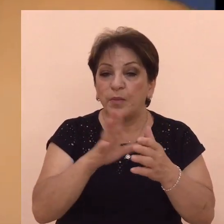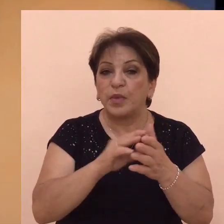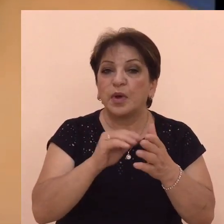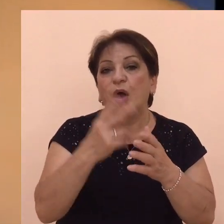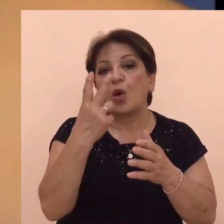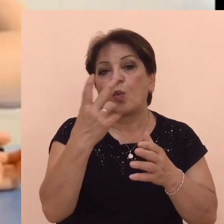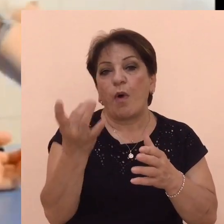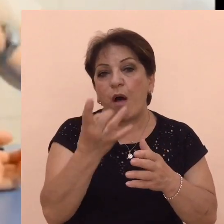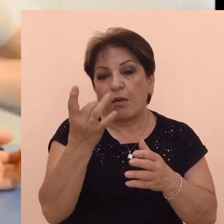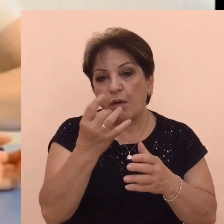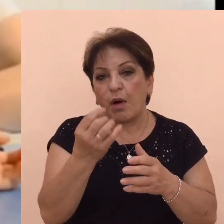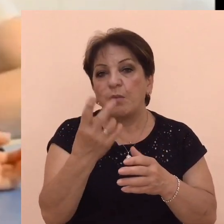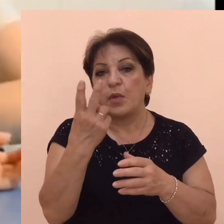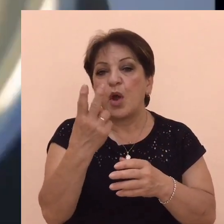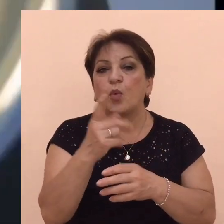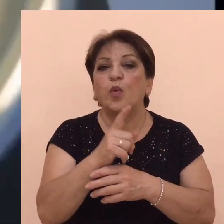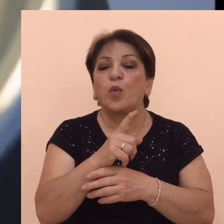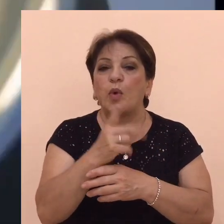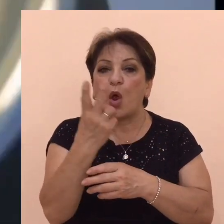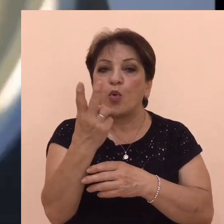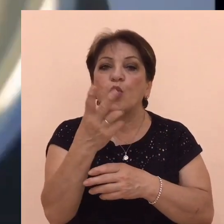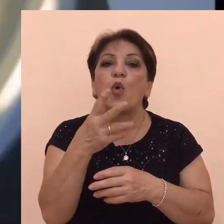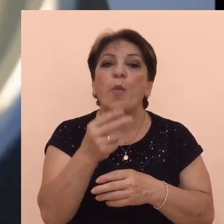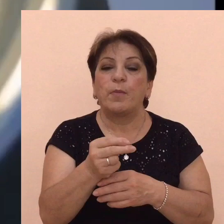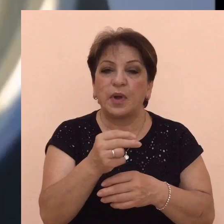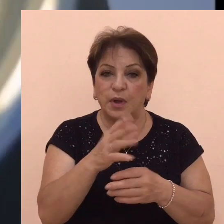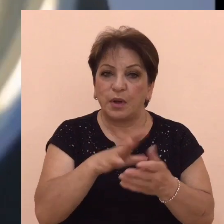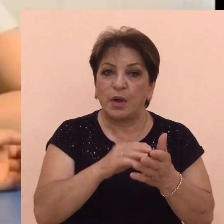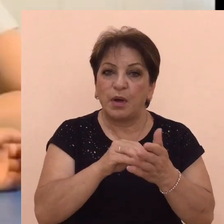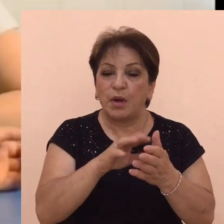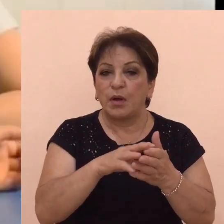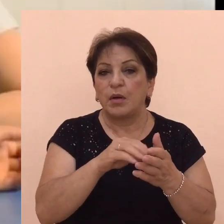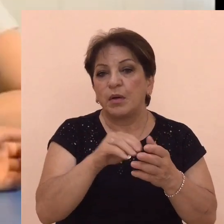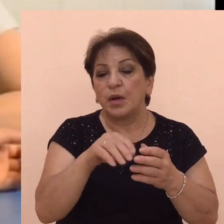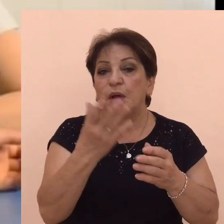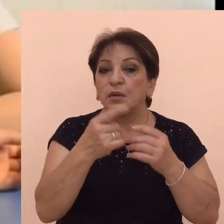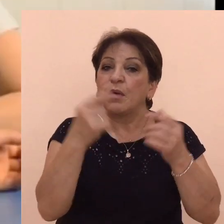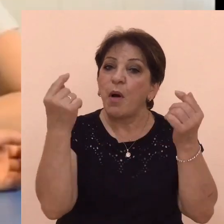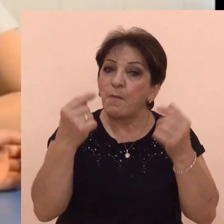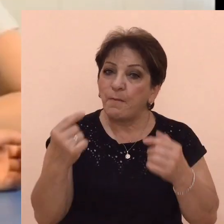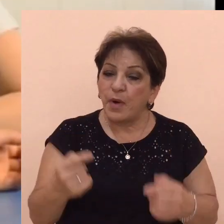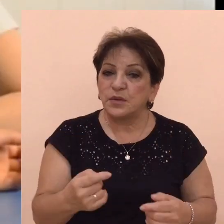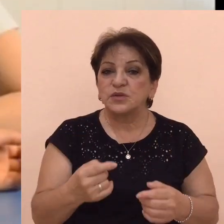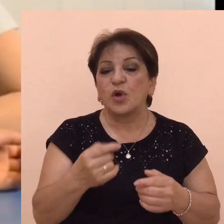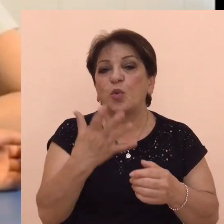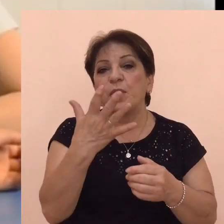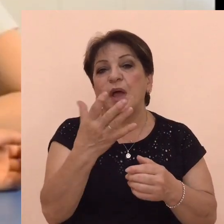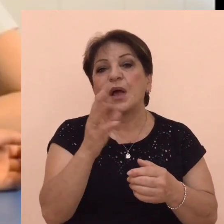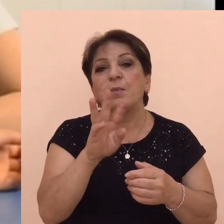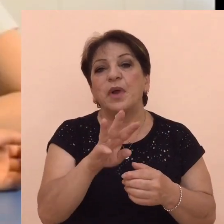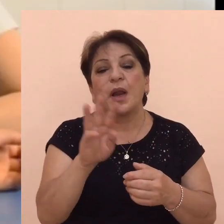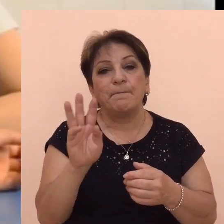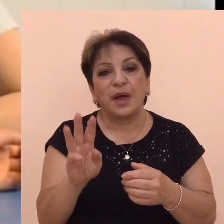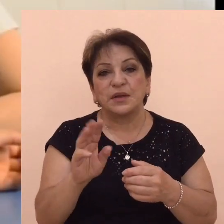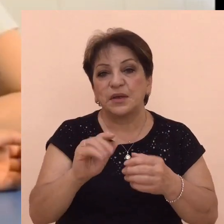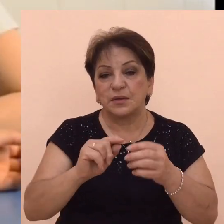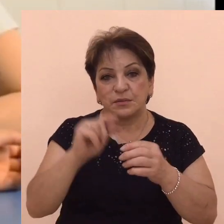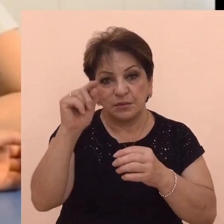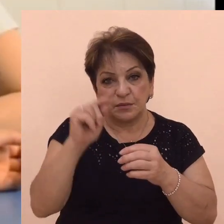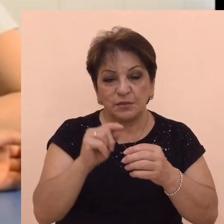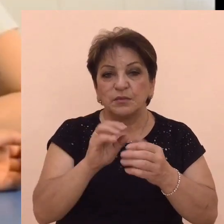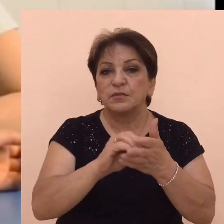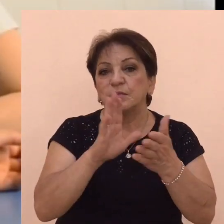անգամ, 2 րոպեանոց ընդմիջումներով։ Եթե ստացված տվյալները համընկնում են կամ չեն գերազանցում 5 մմ սնդիկի սյունը, ապա ֆիքսվում է